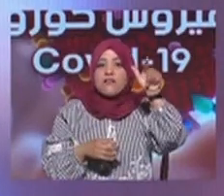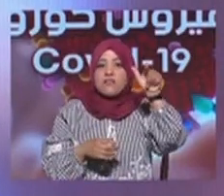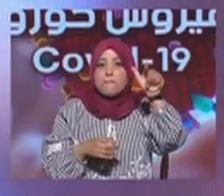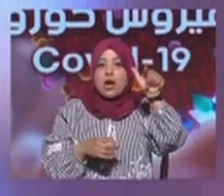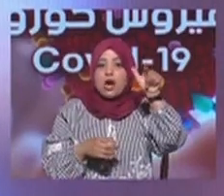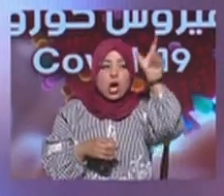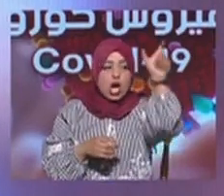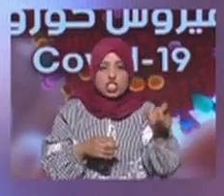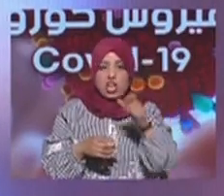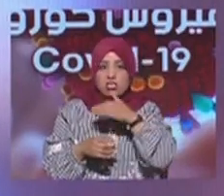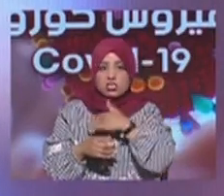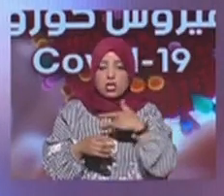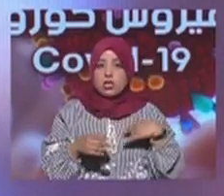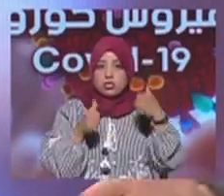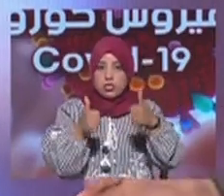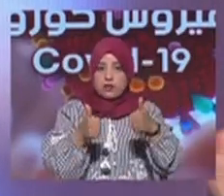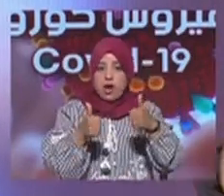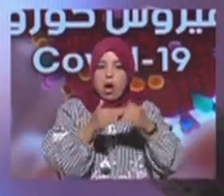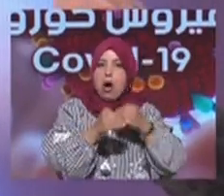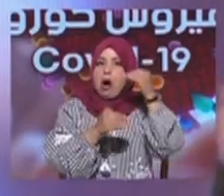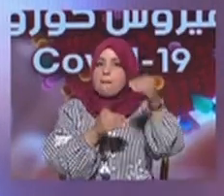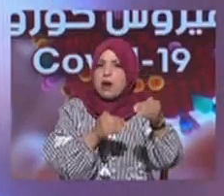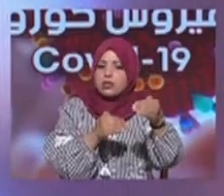براو اللي دونك المناعه ماهيش